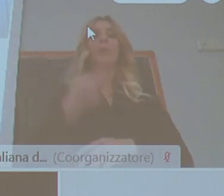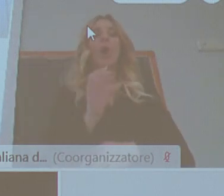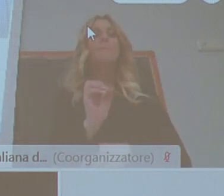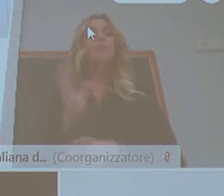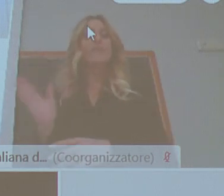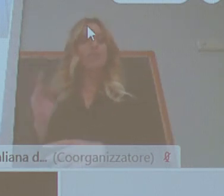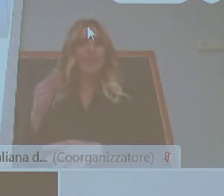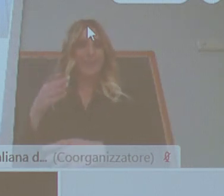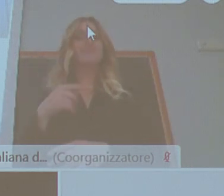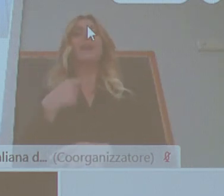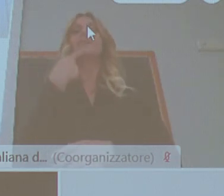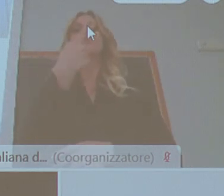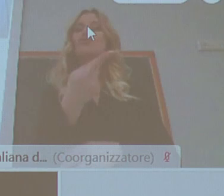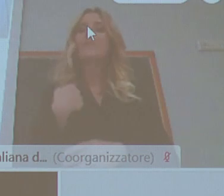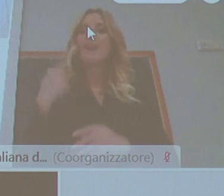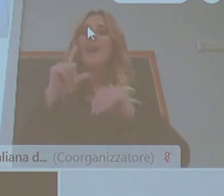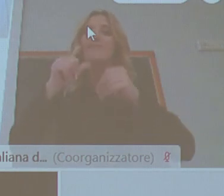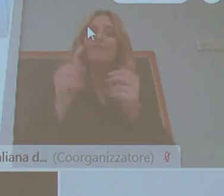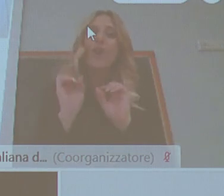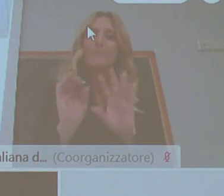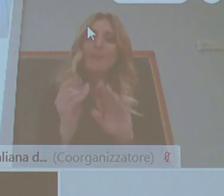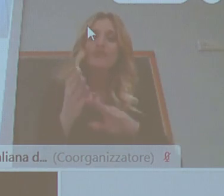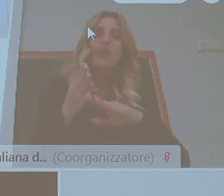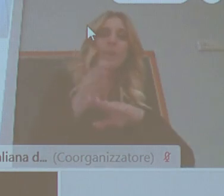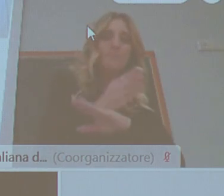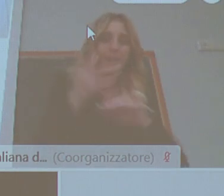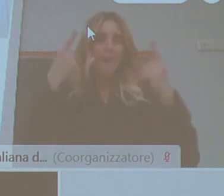potenziare la formazione post laurea, poiché lei ha